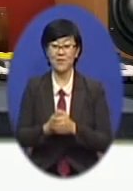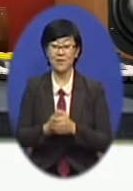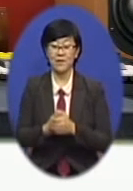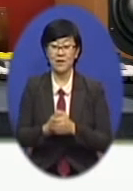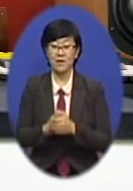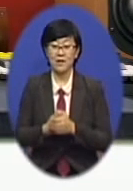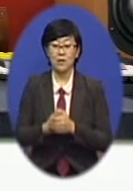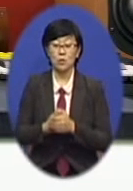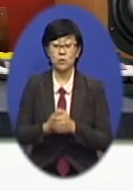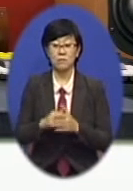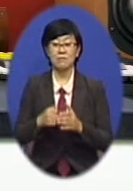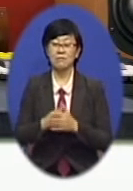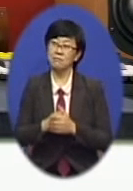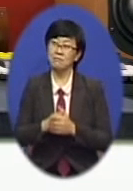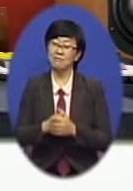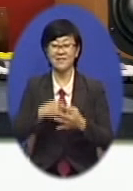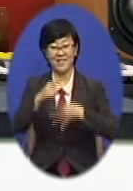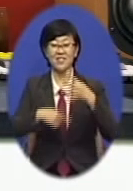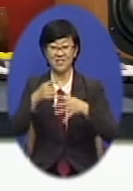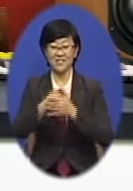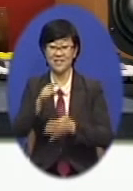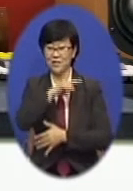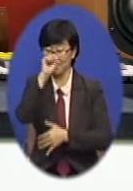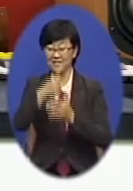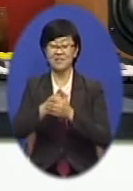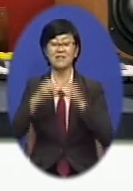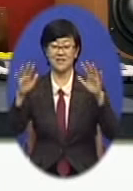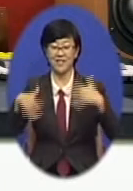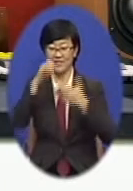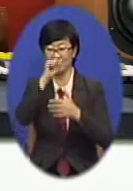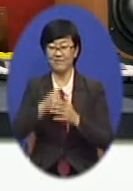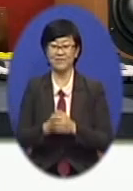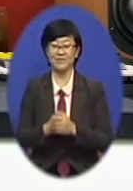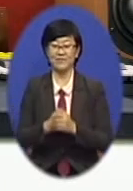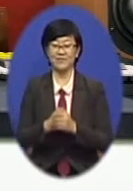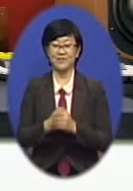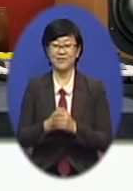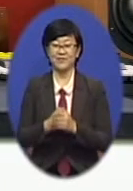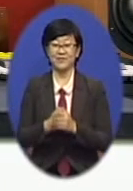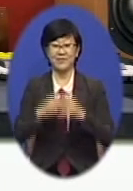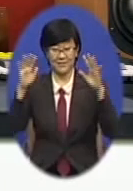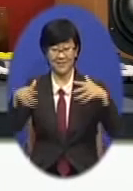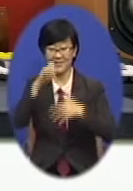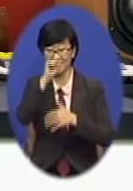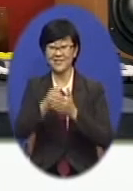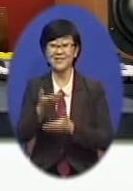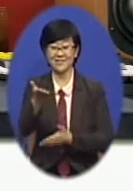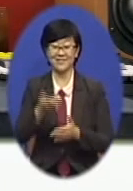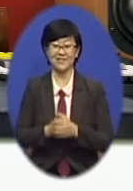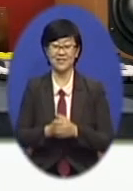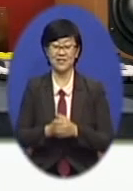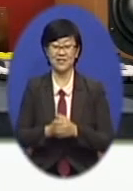이렇게 계절로 다 꽂으라면 가을이 진짜 좋아요. 야, 네. 가을을 좋아하시는